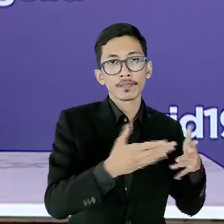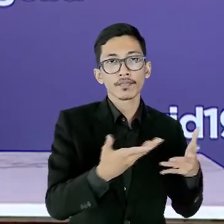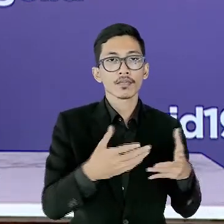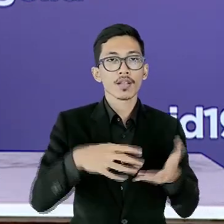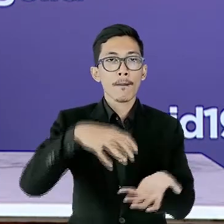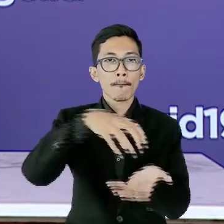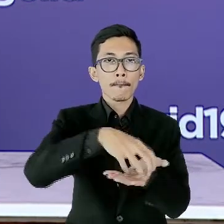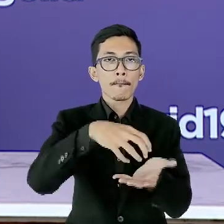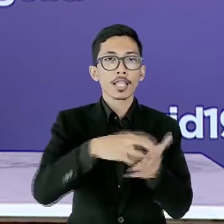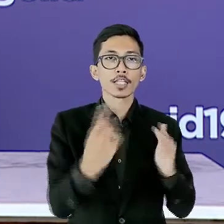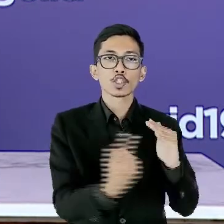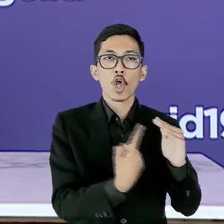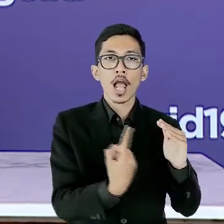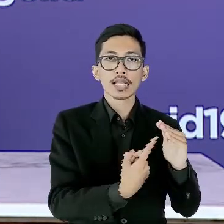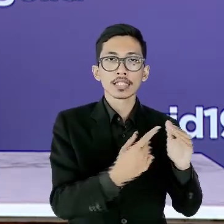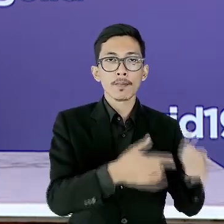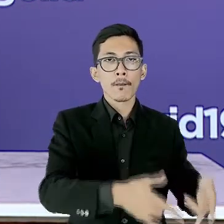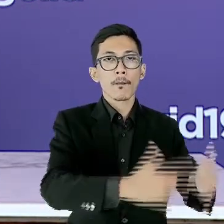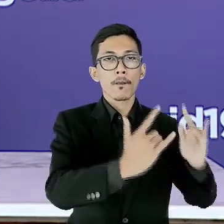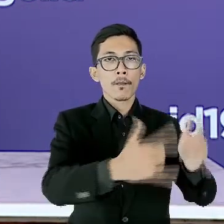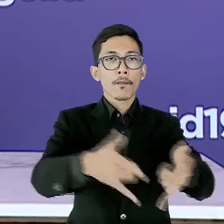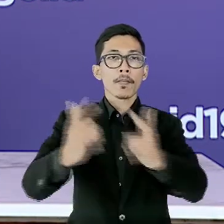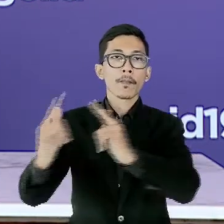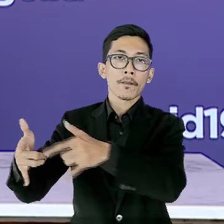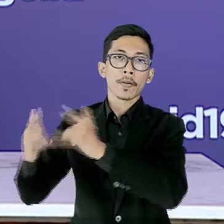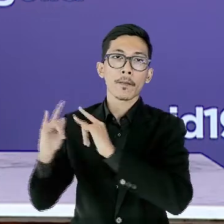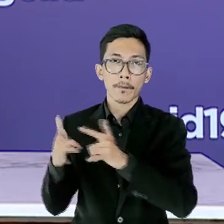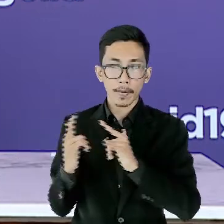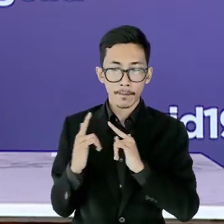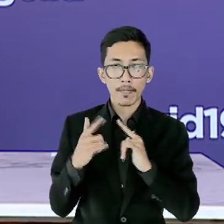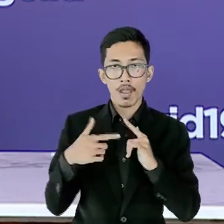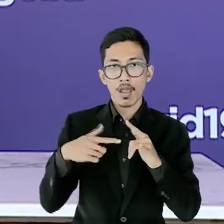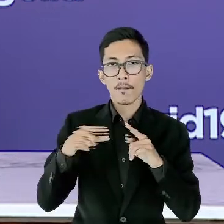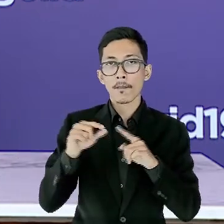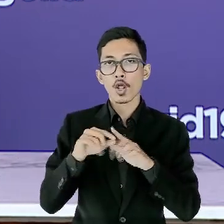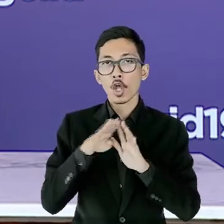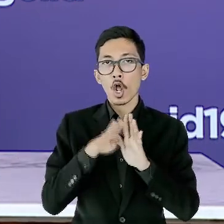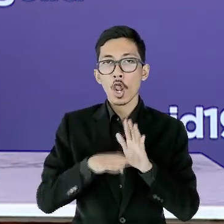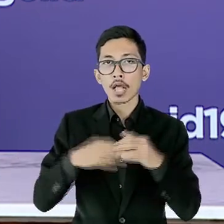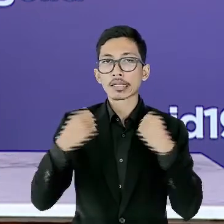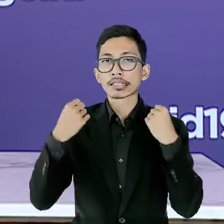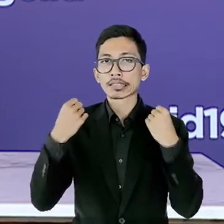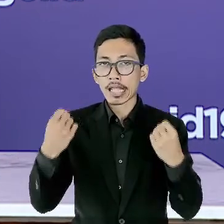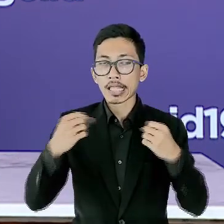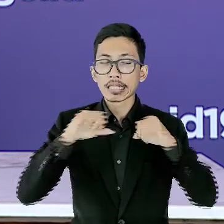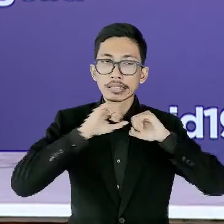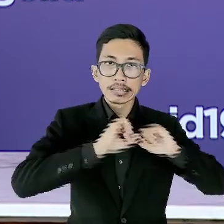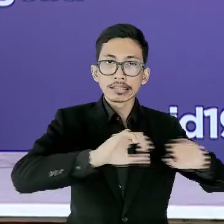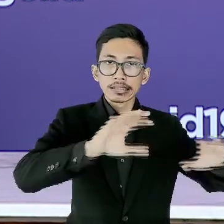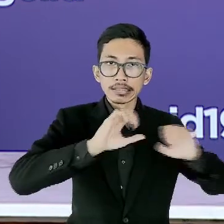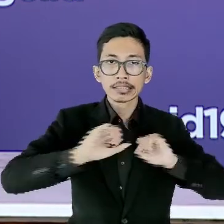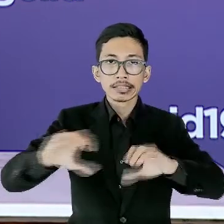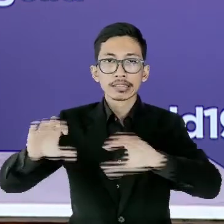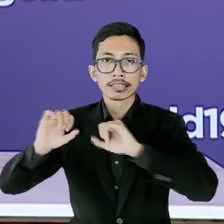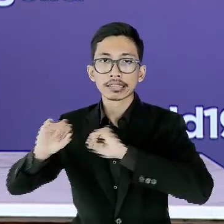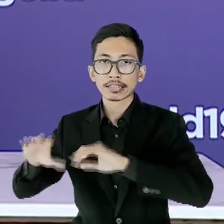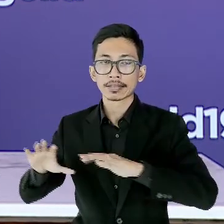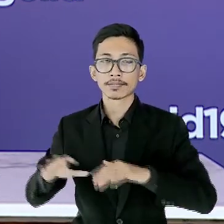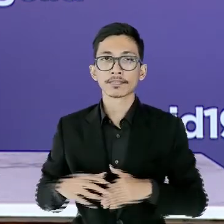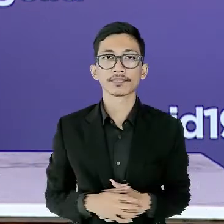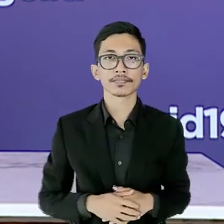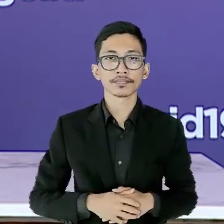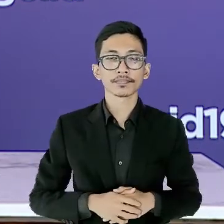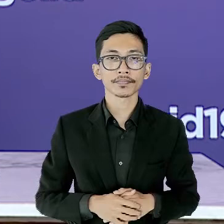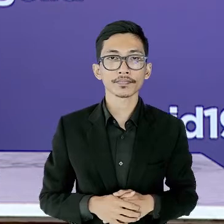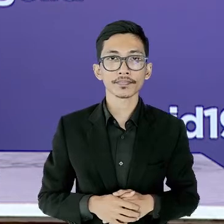kasus tinggi, dan pengawasan protokol kesehatan dengan pemberdayaan masyarakat melalui Satgas Posko di daerah,